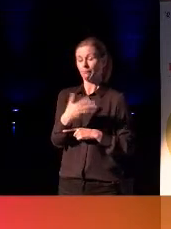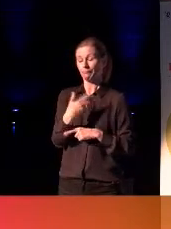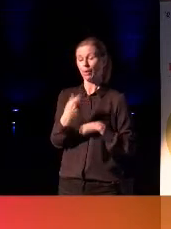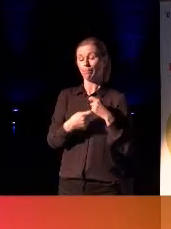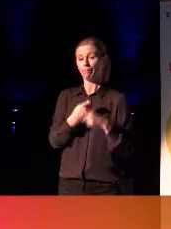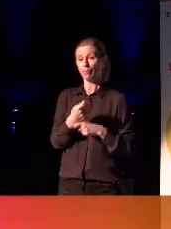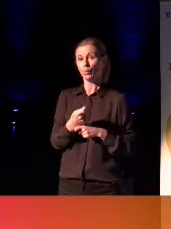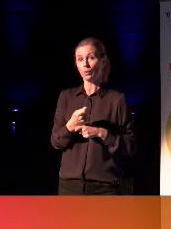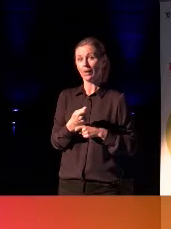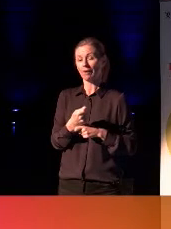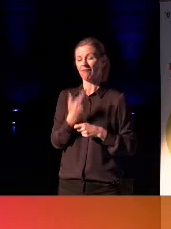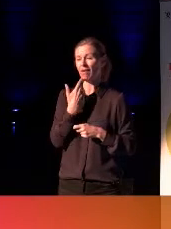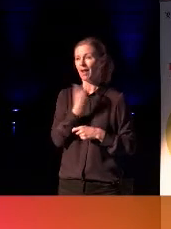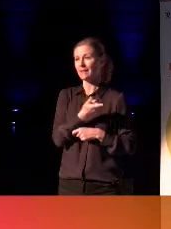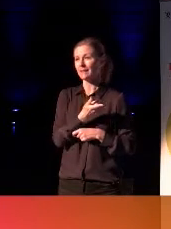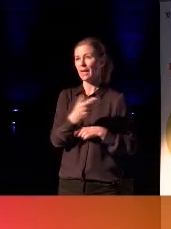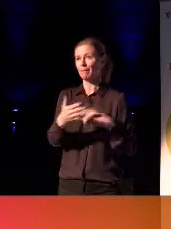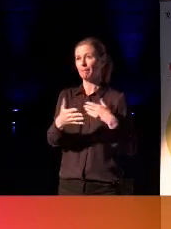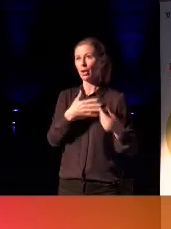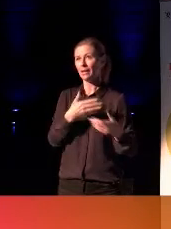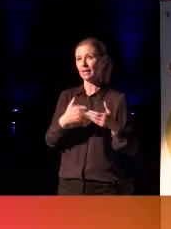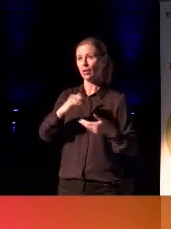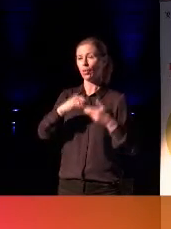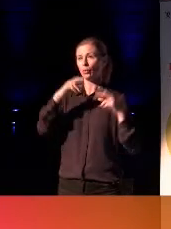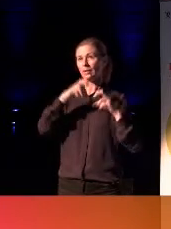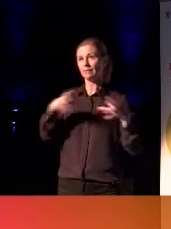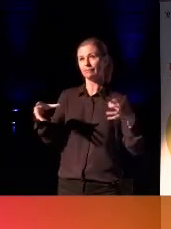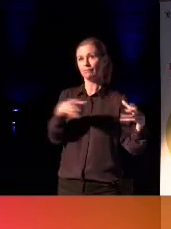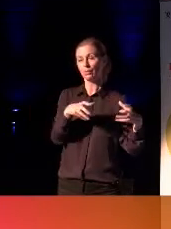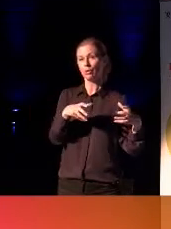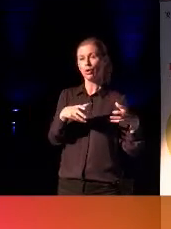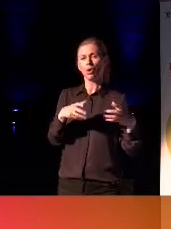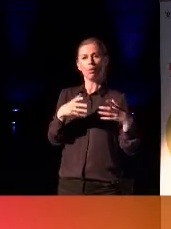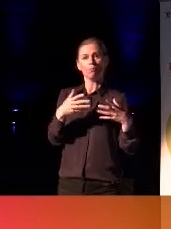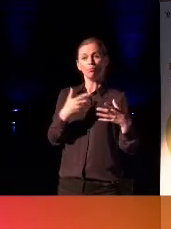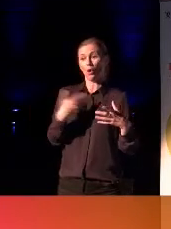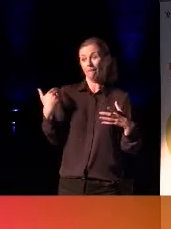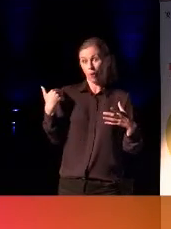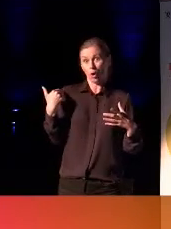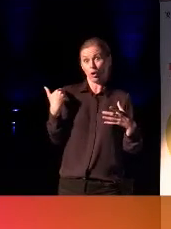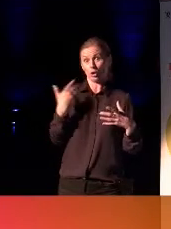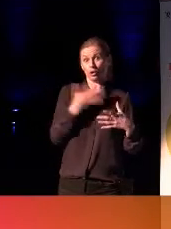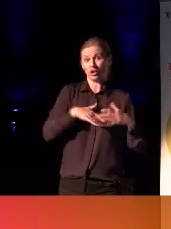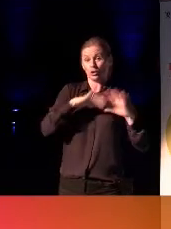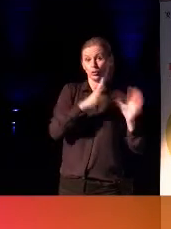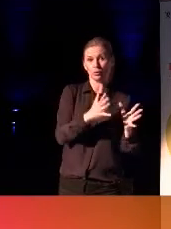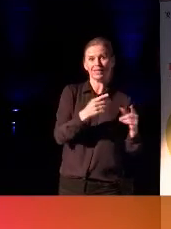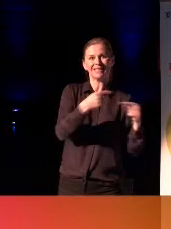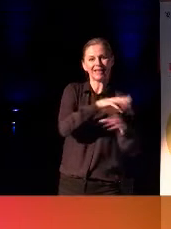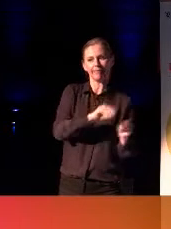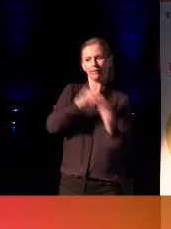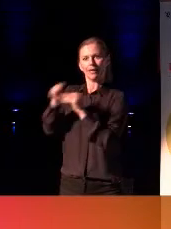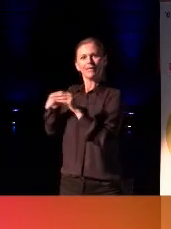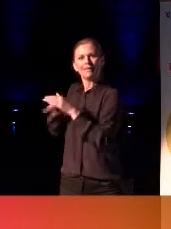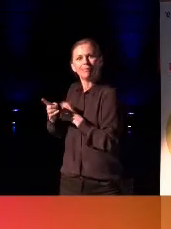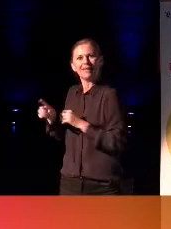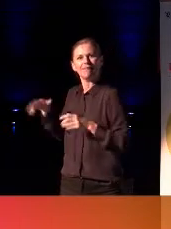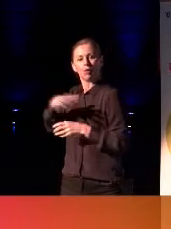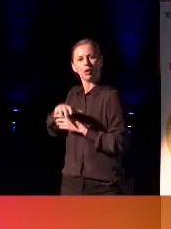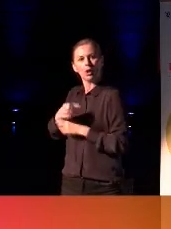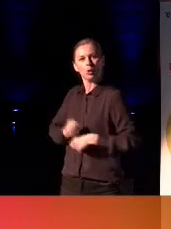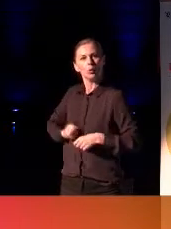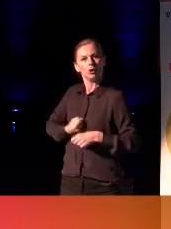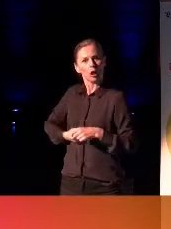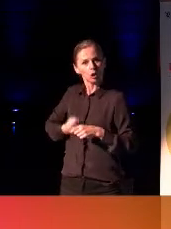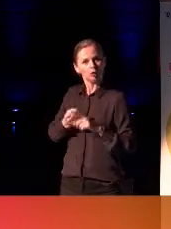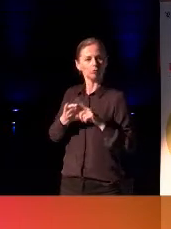tar i økende grad bruk det vi kaller behandlings- og utredningsteknologi. Altså de flytter mye av det som skjer i sykehuset i dag hjem til folk. Det kan være ultralyd